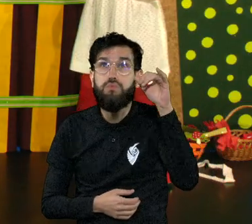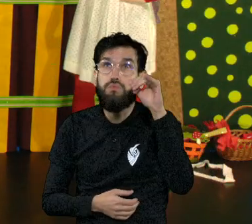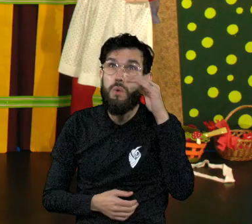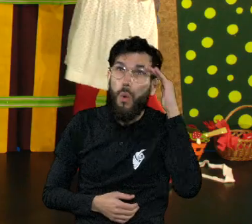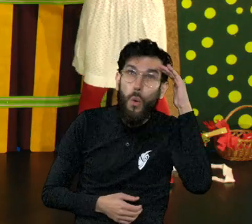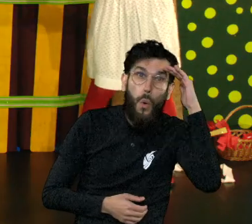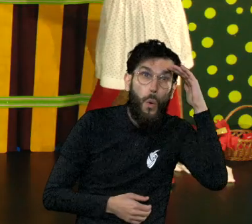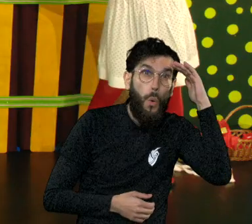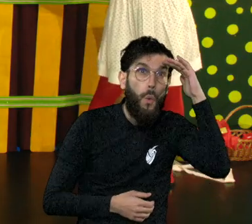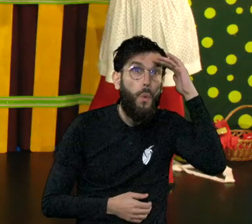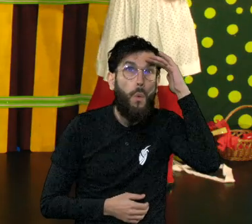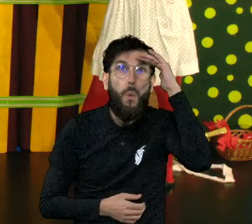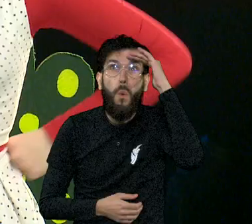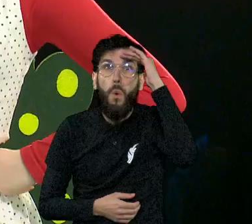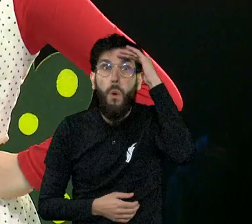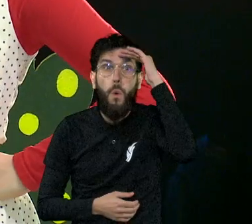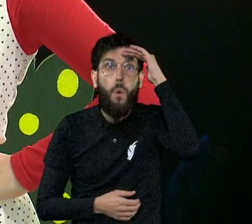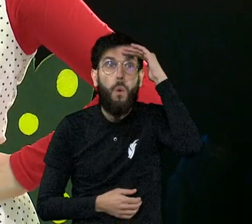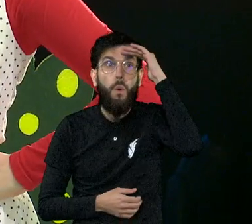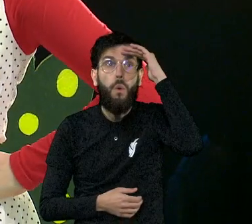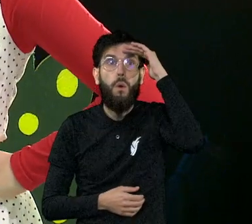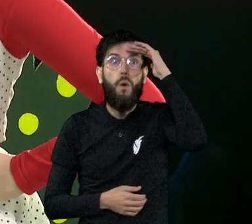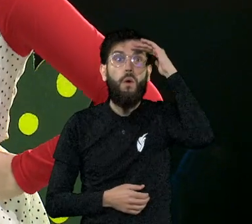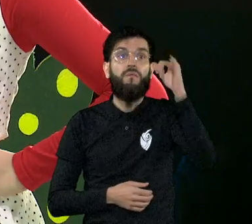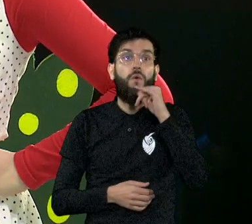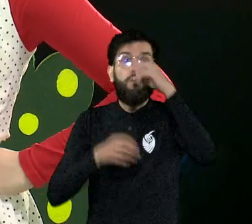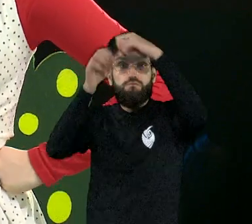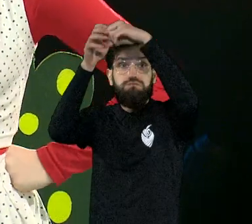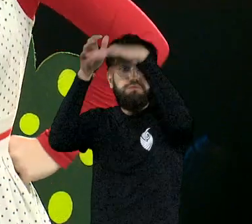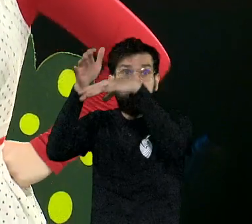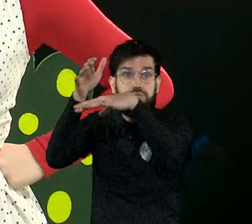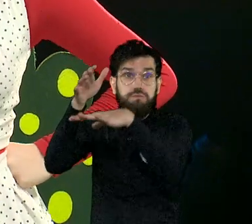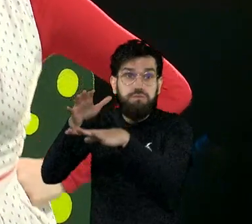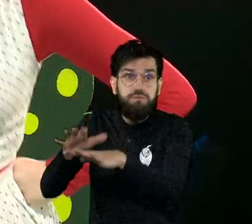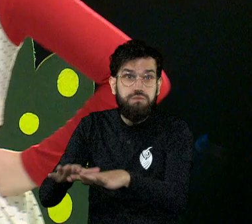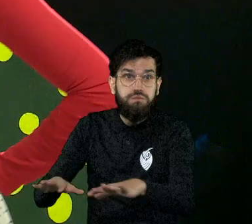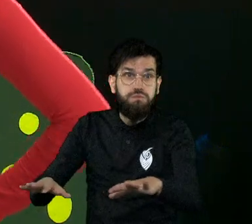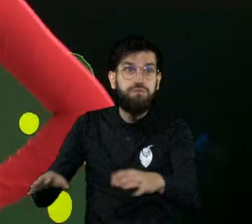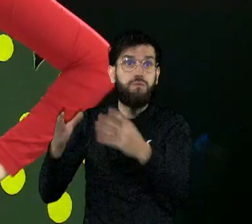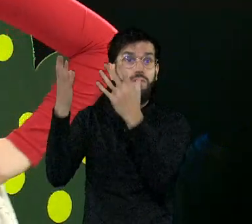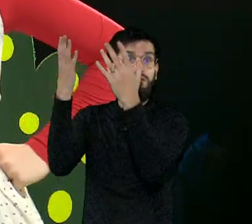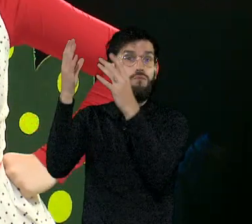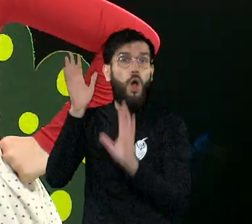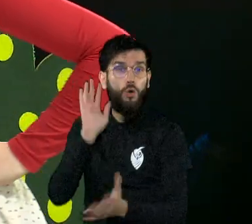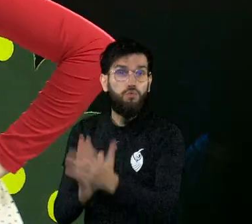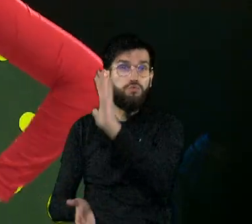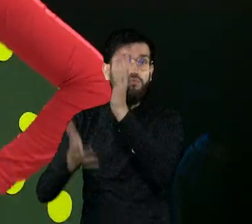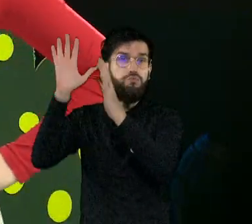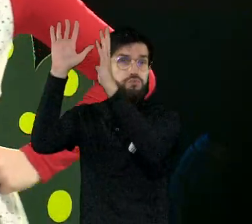Hasí vrtulníka, hasí nad lesom. Tým sa viac